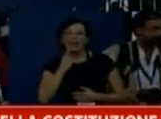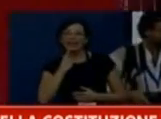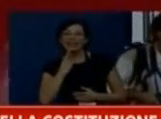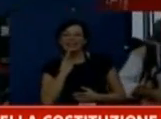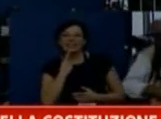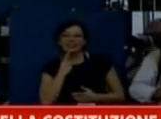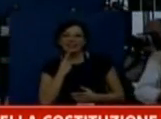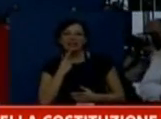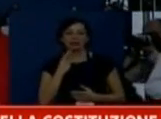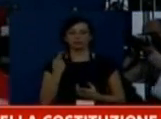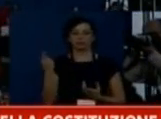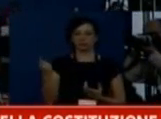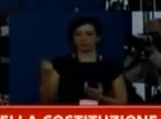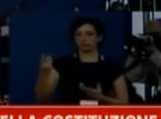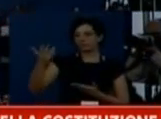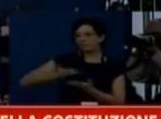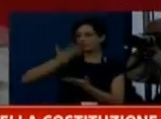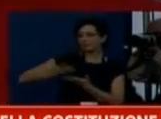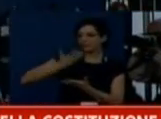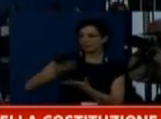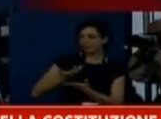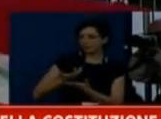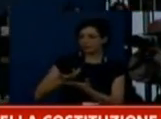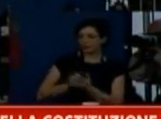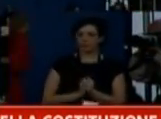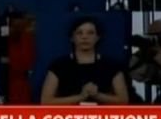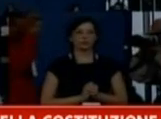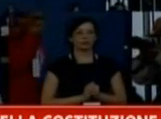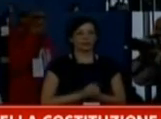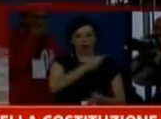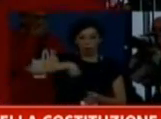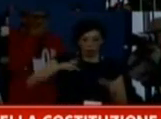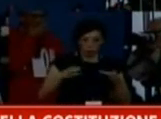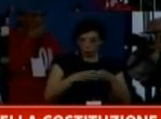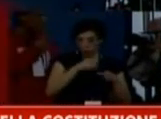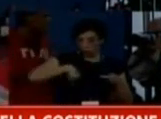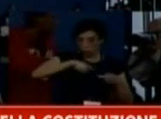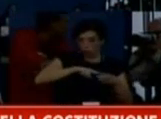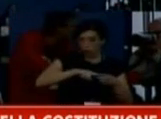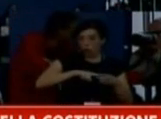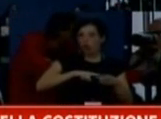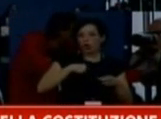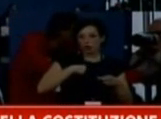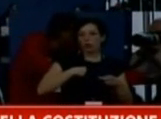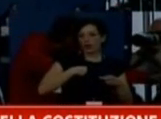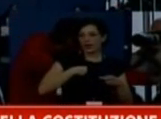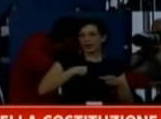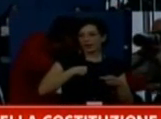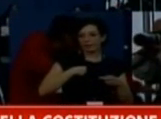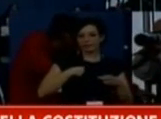Noi siamo stati esclusi da tanti, ma noi non escludiamo nessuno.